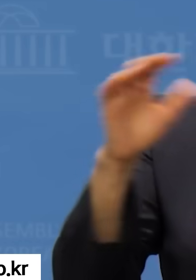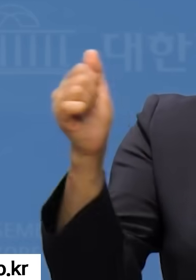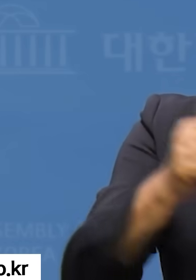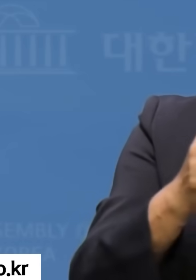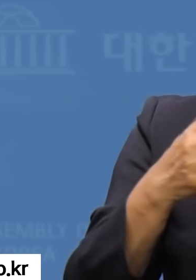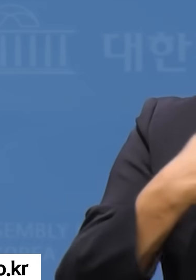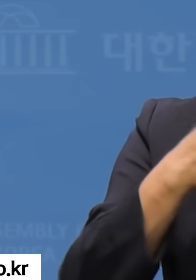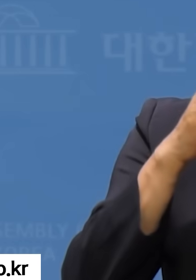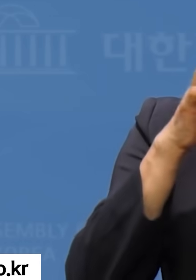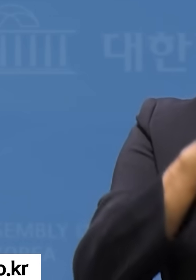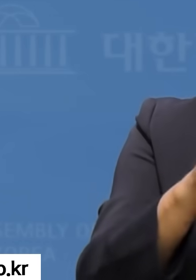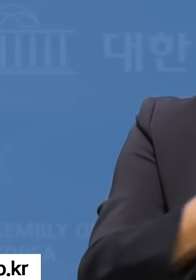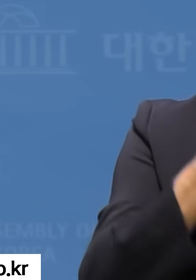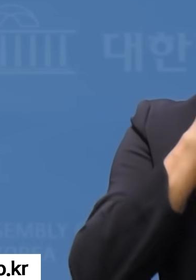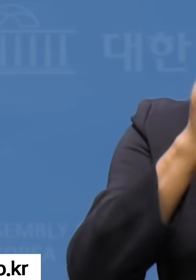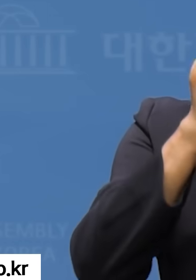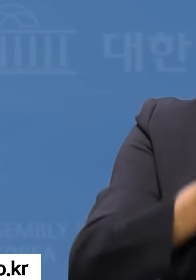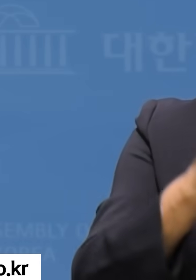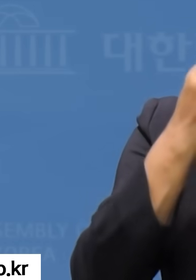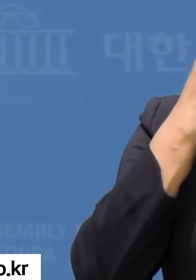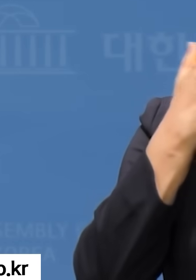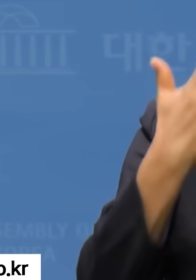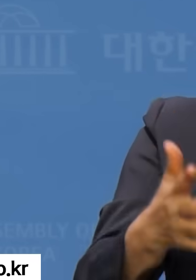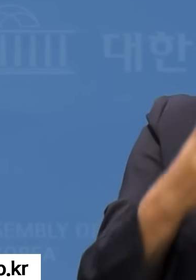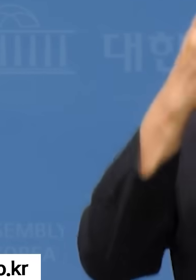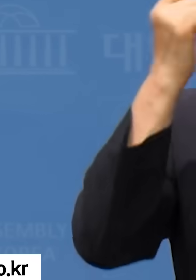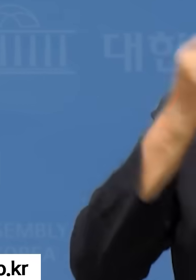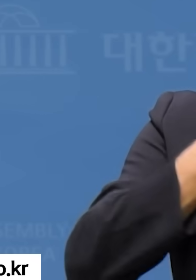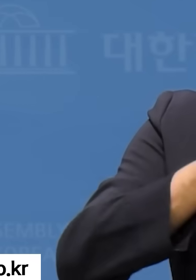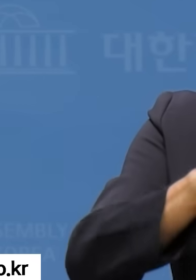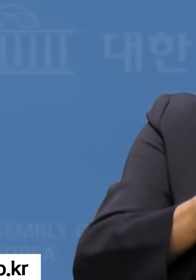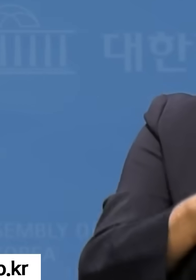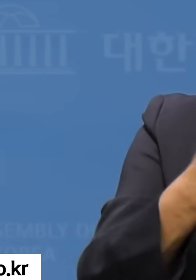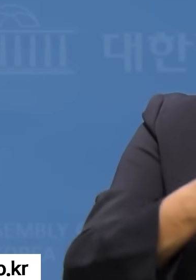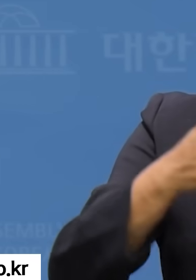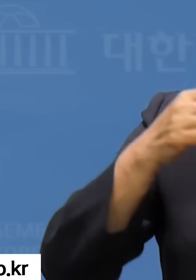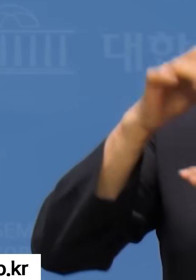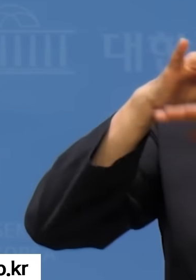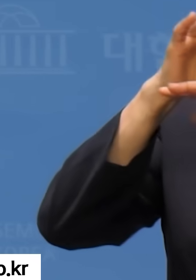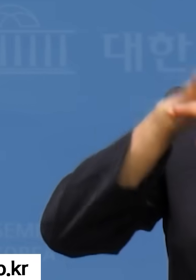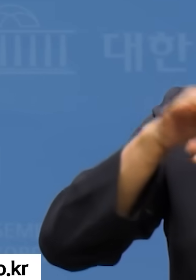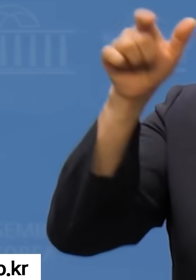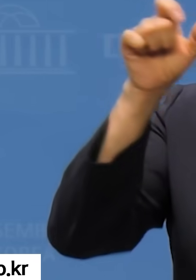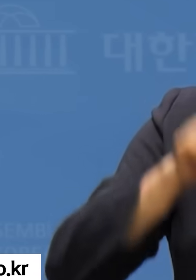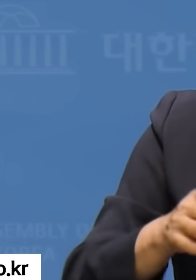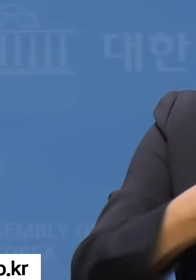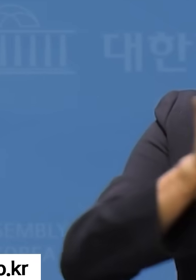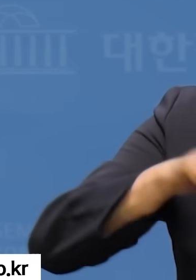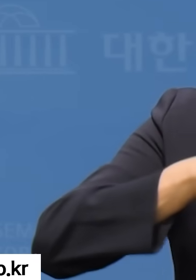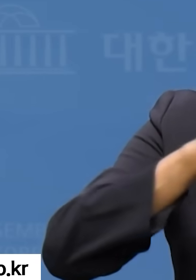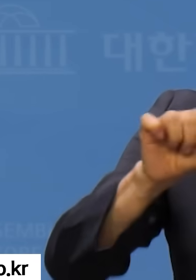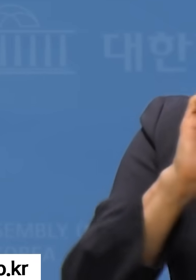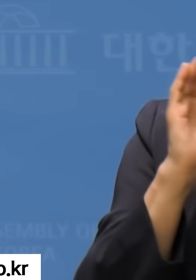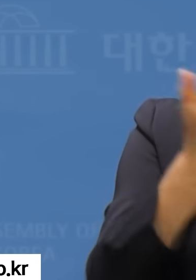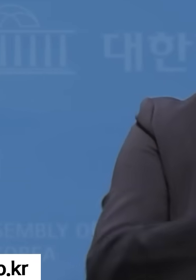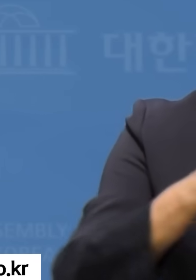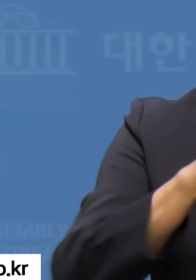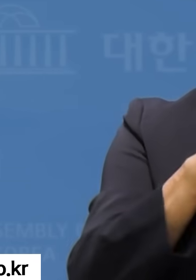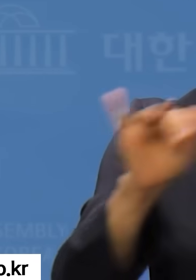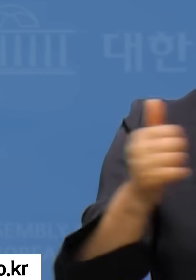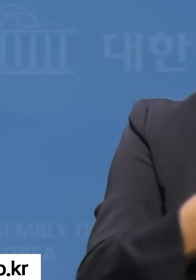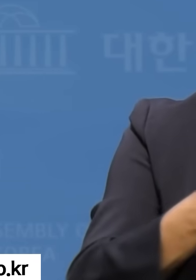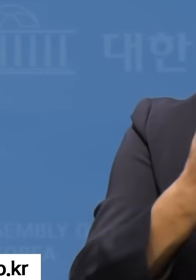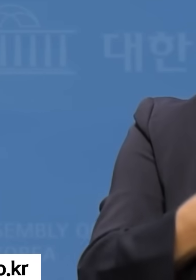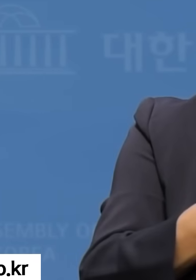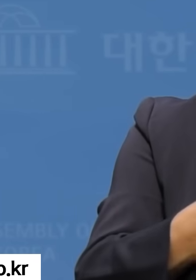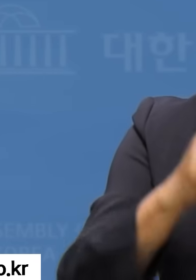위협의 심각성을 정확하게 인식하면서 세습 독재 세력을 옹호하는 정치인들에게